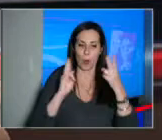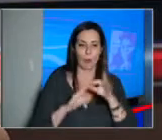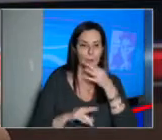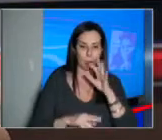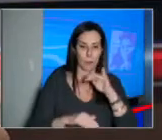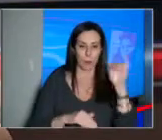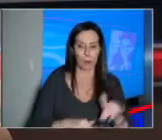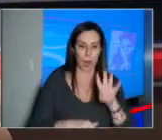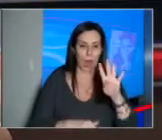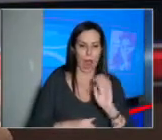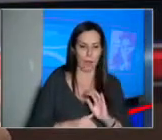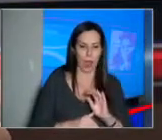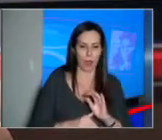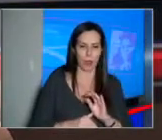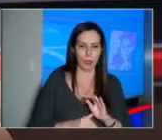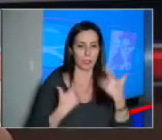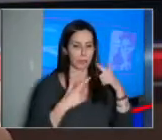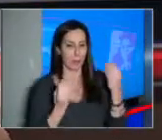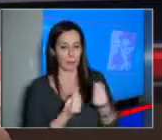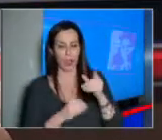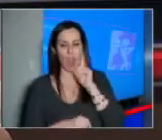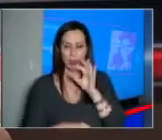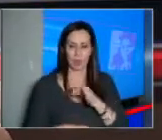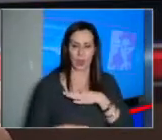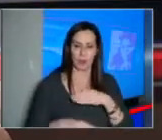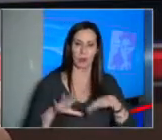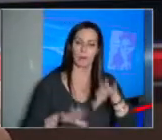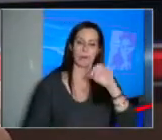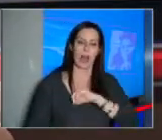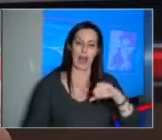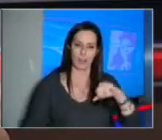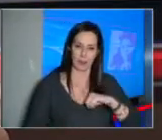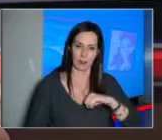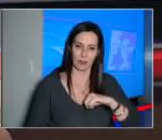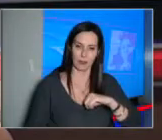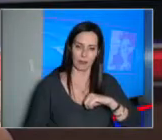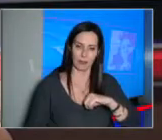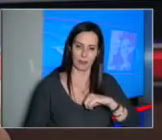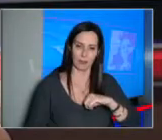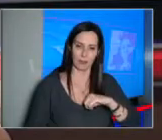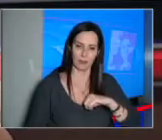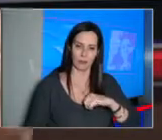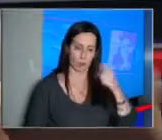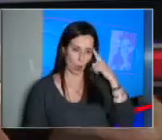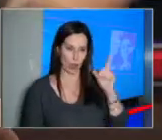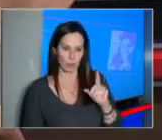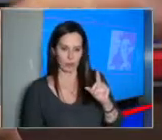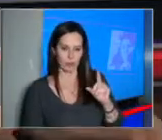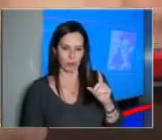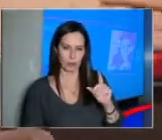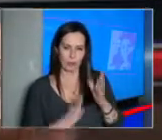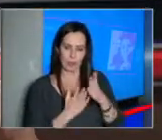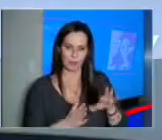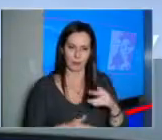שהוא פחות מארבע. הוא מסביר הרבה דברים. שאפילו את השם שלי המצאתי בעצמי מול הגננת. נכון. לא ידעת. לא,